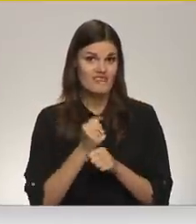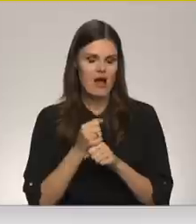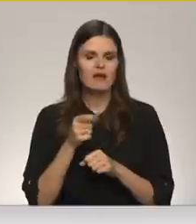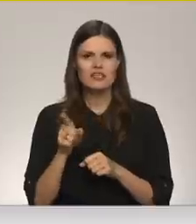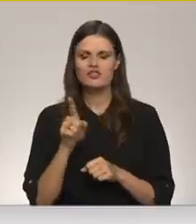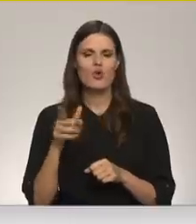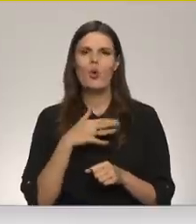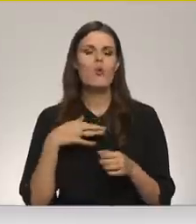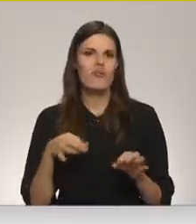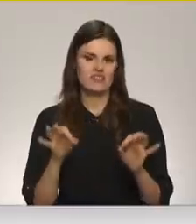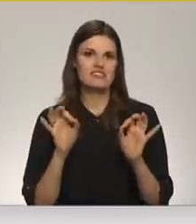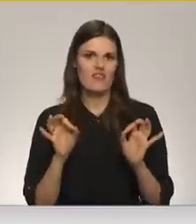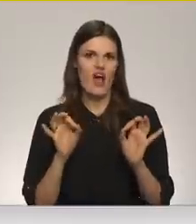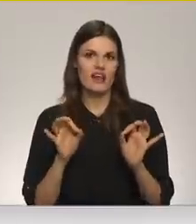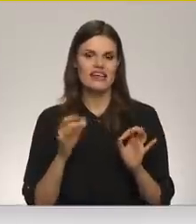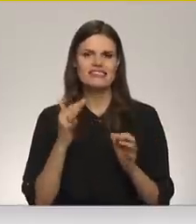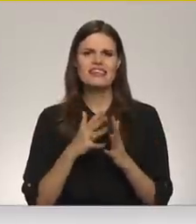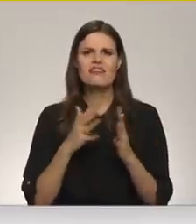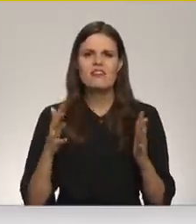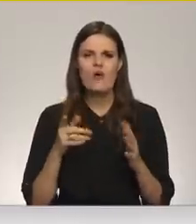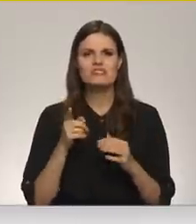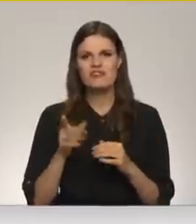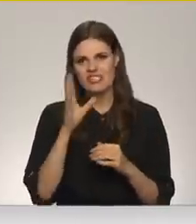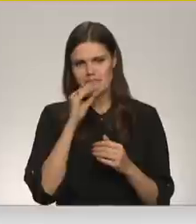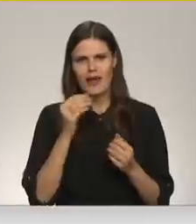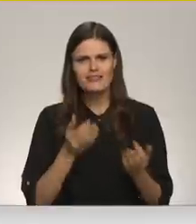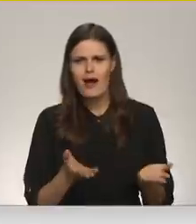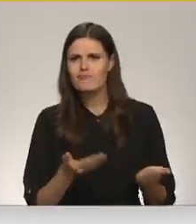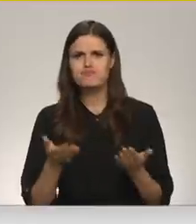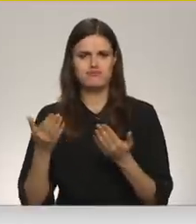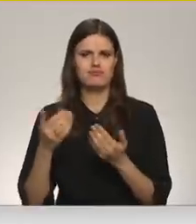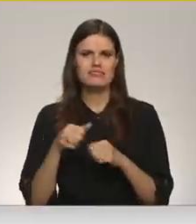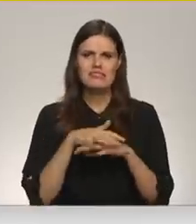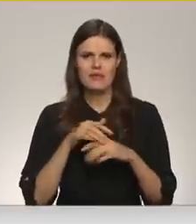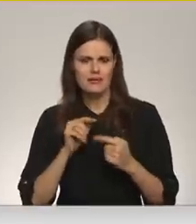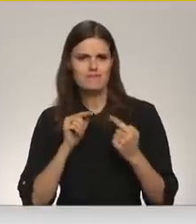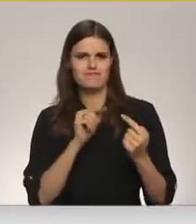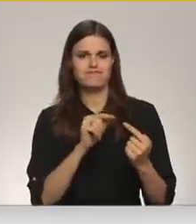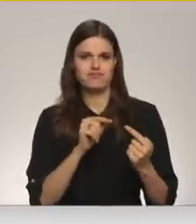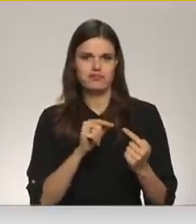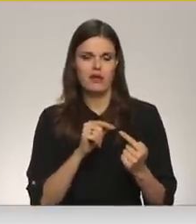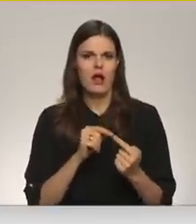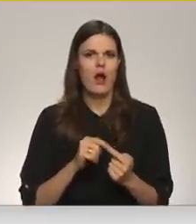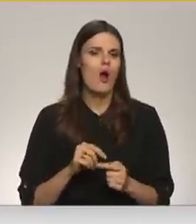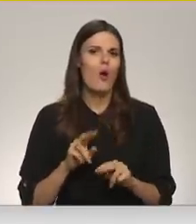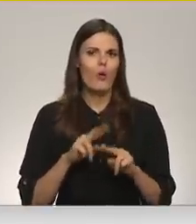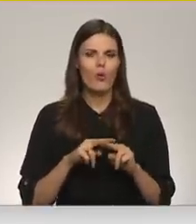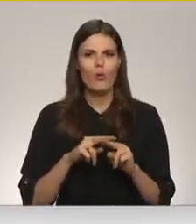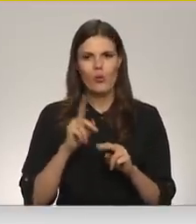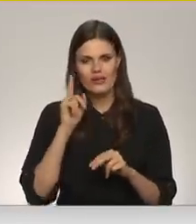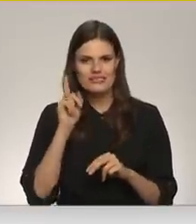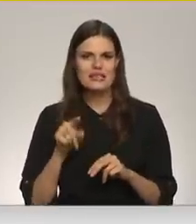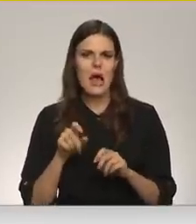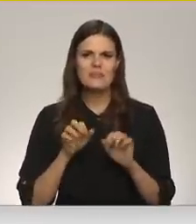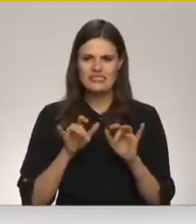liela, tam būs ļoti liela nozīme. Proti, cik daudz tā spēs pavilkt pārējo sabiedrību un kurā pusē tā nostāsies. Zināmas iezīmes vai